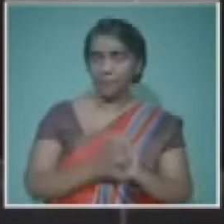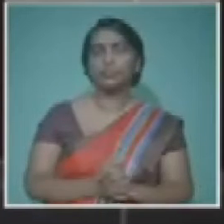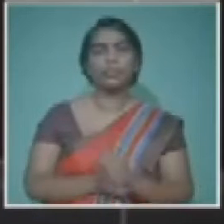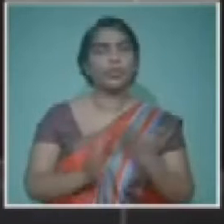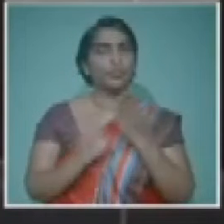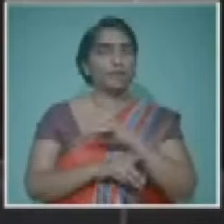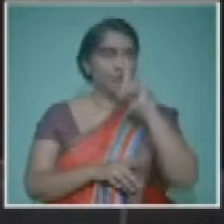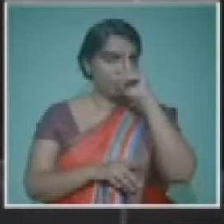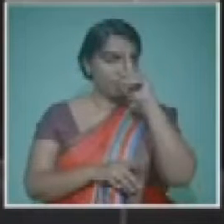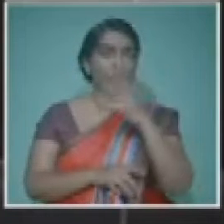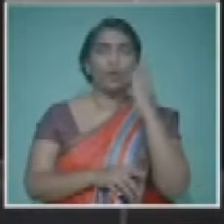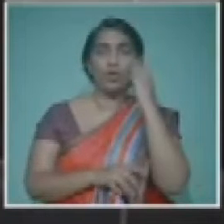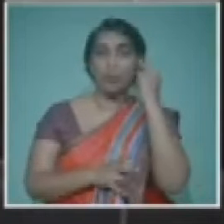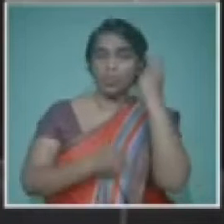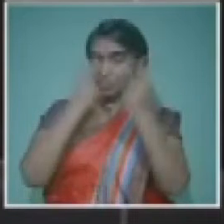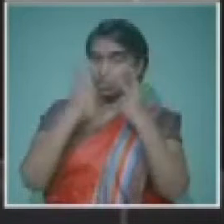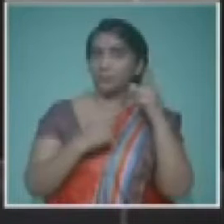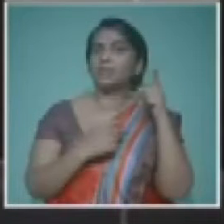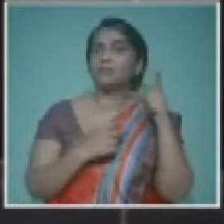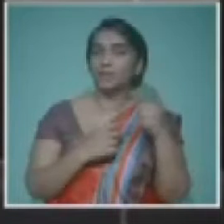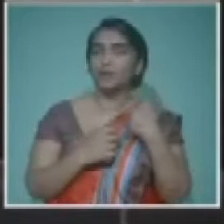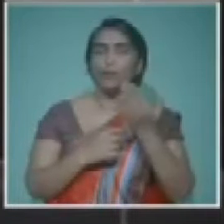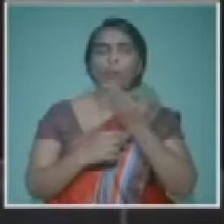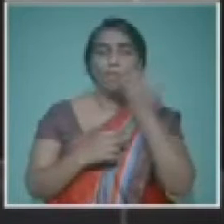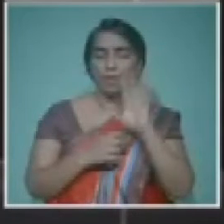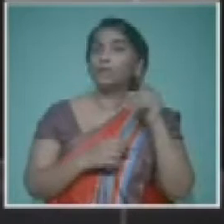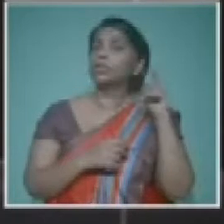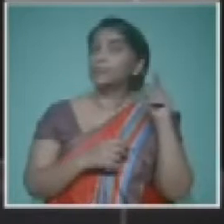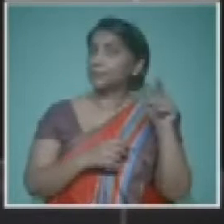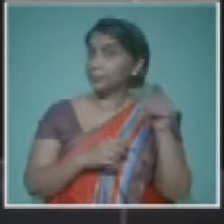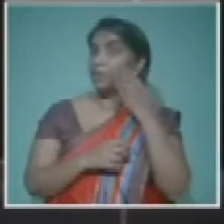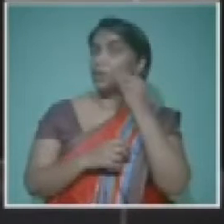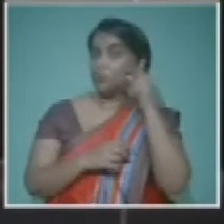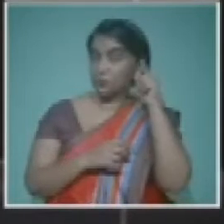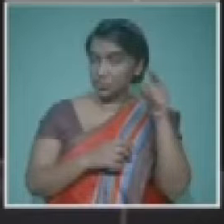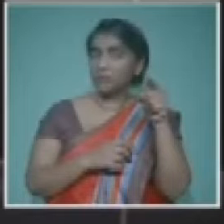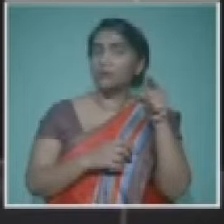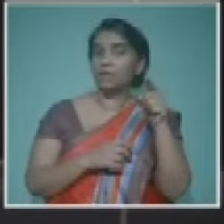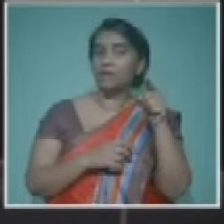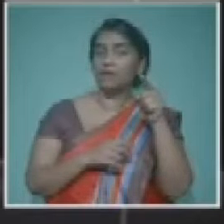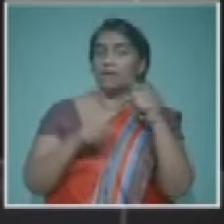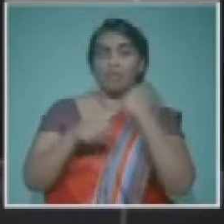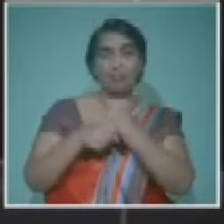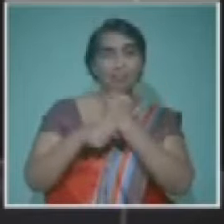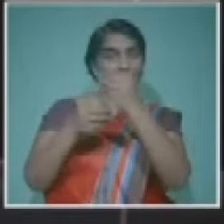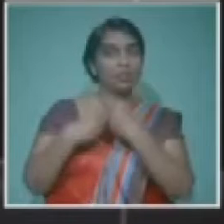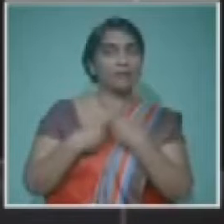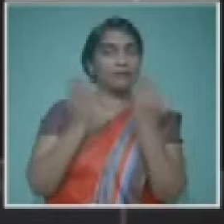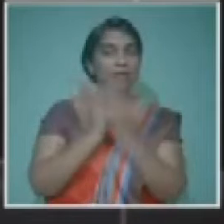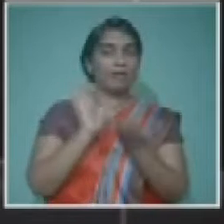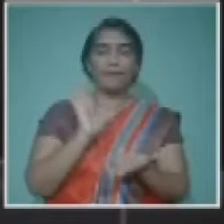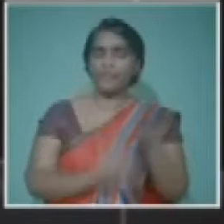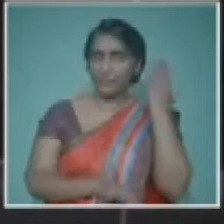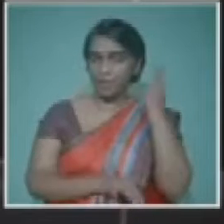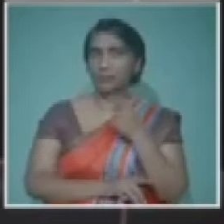පසුගේ සතිමන් රුසියාව කරපු සංචාරයේදී අපිට පුළුවන්කම ලැබුණා රුසියානු ෆෙඩරේෂන් ලබා දෙන ශිෂ්‍යත් සංඛ්‍යාව වැඩි